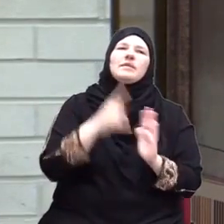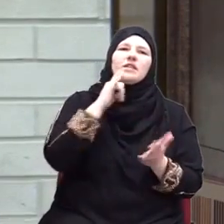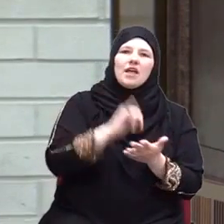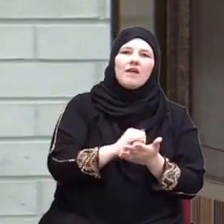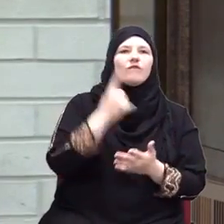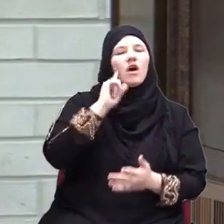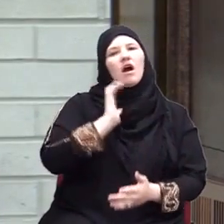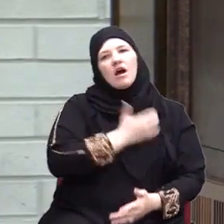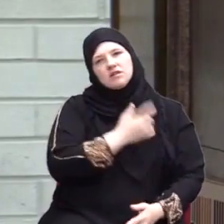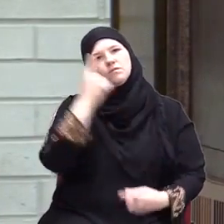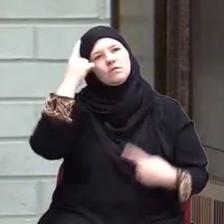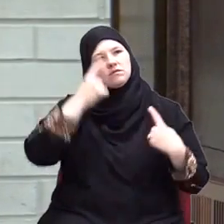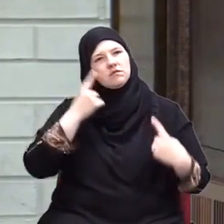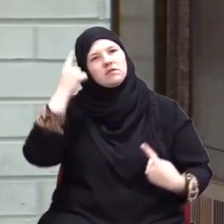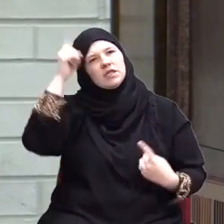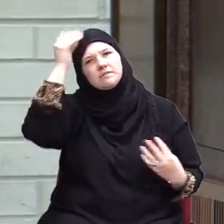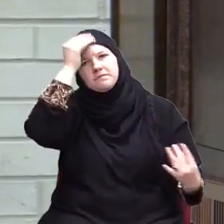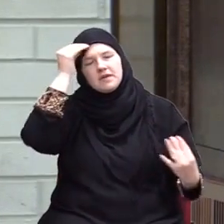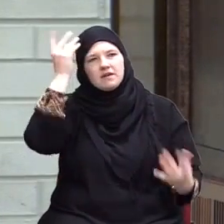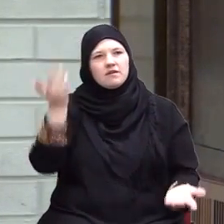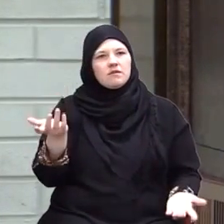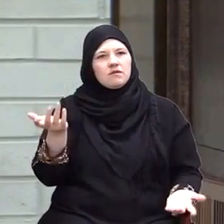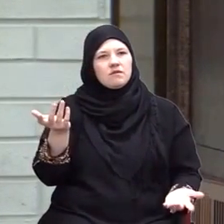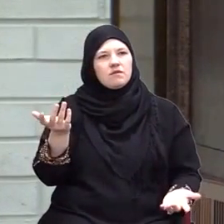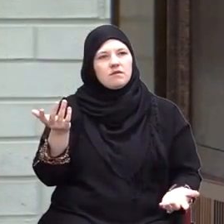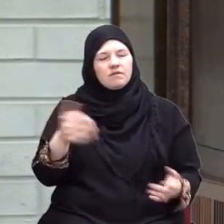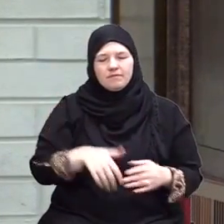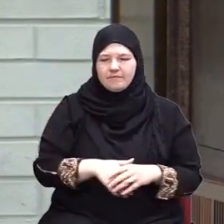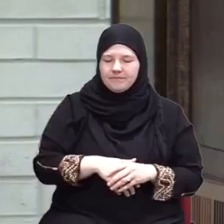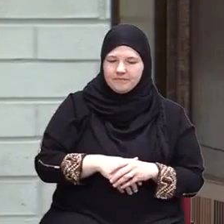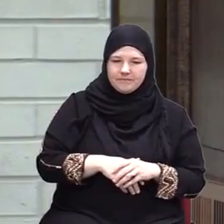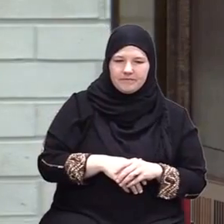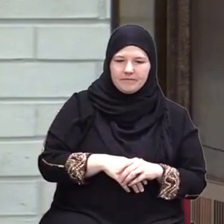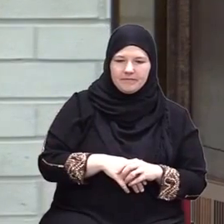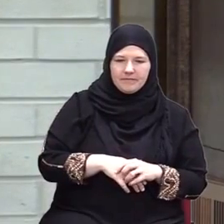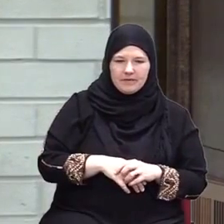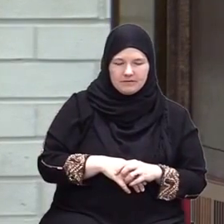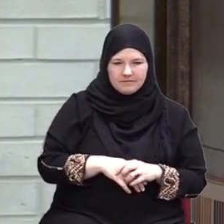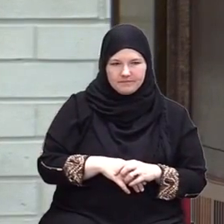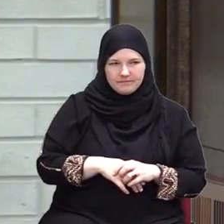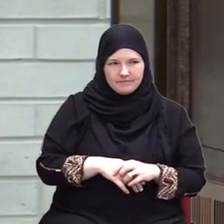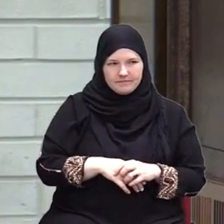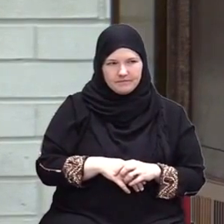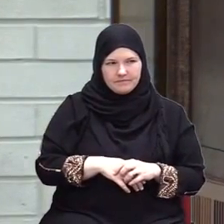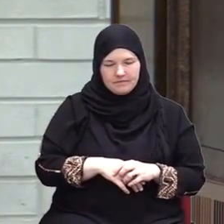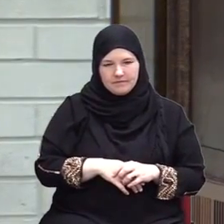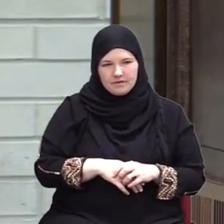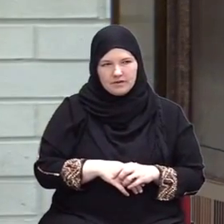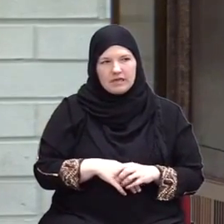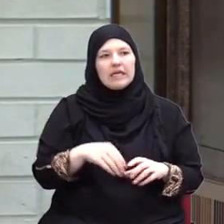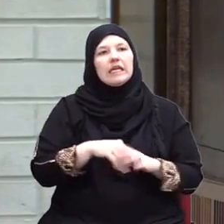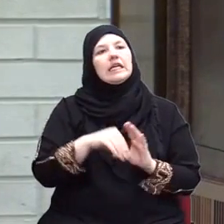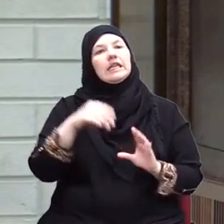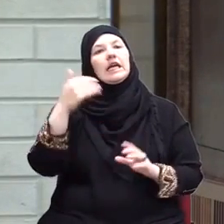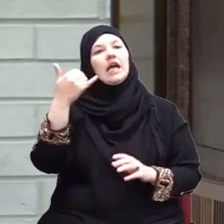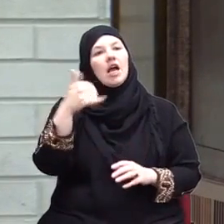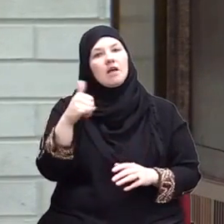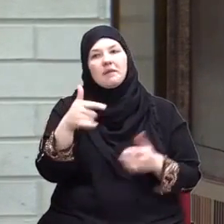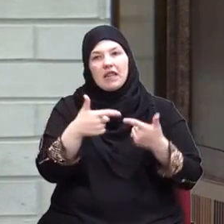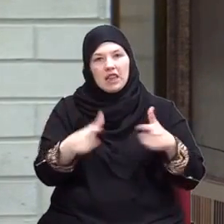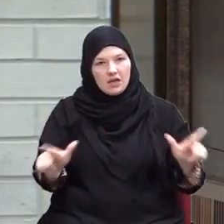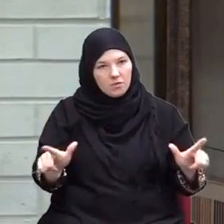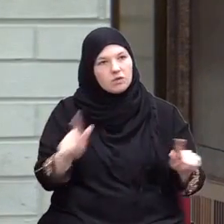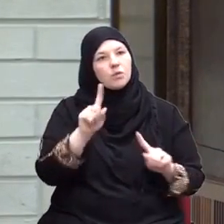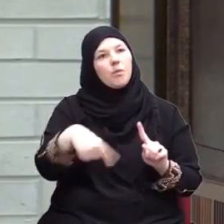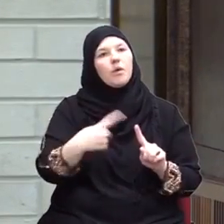بَعُوضَةً فَمَا فَوْقَهَا. Here, it doesn't mean what is above it. Because in the Arabic language, when